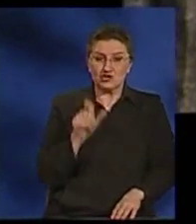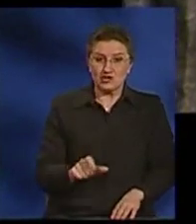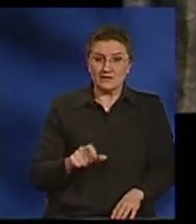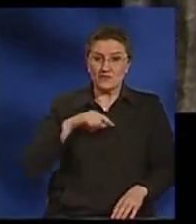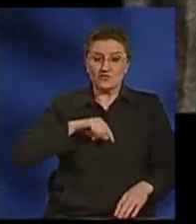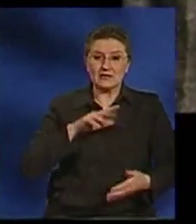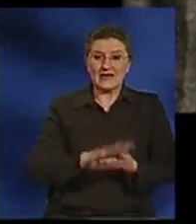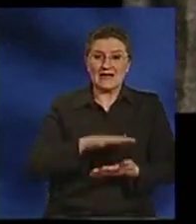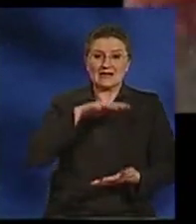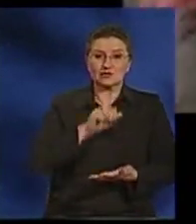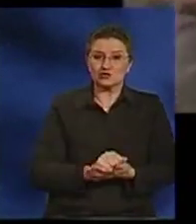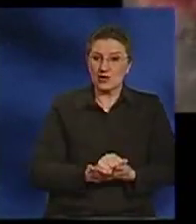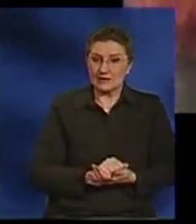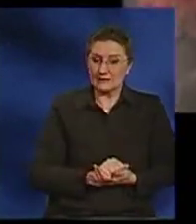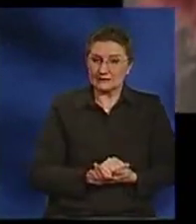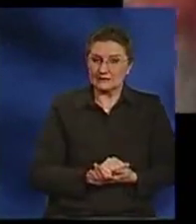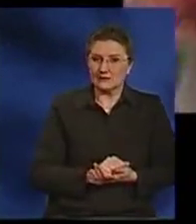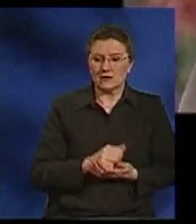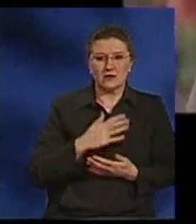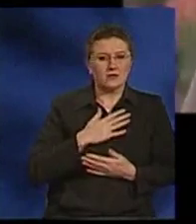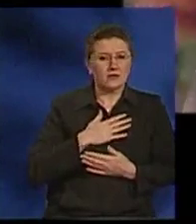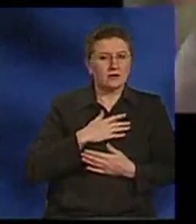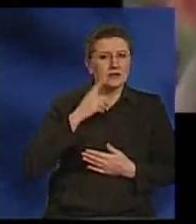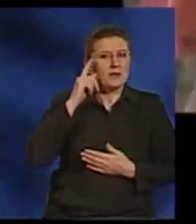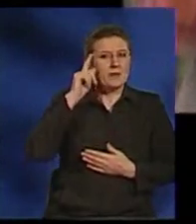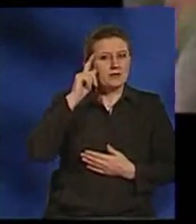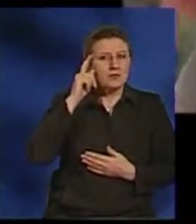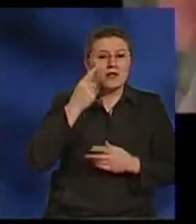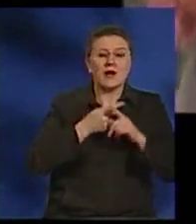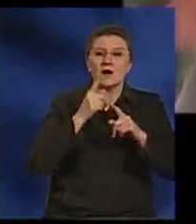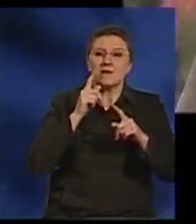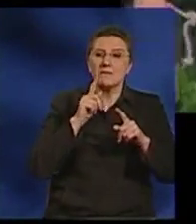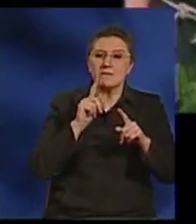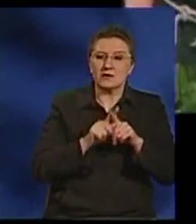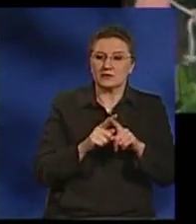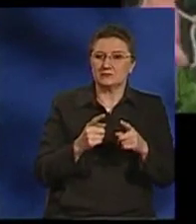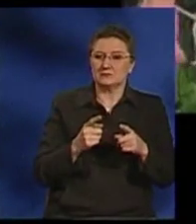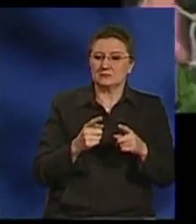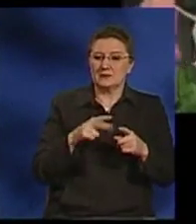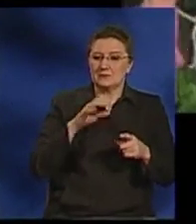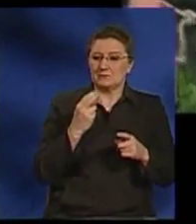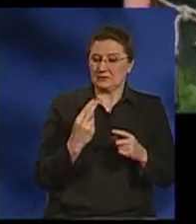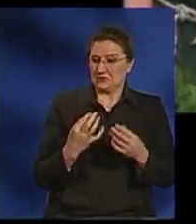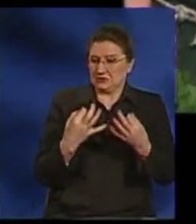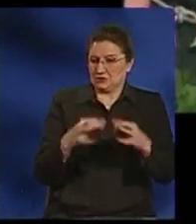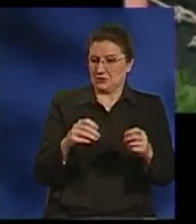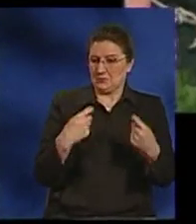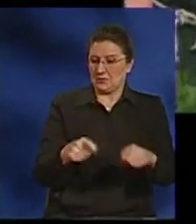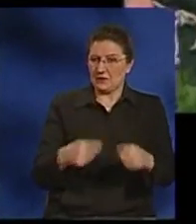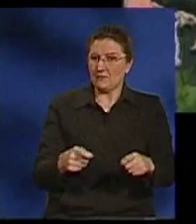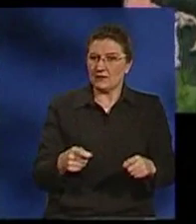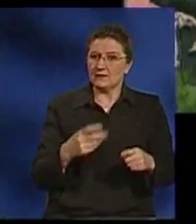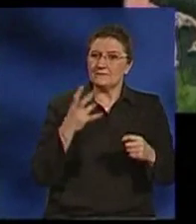разрушается. Ой, я подумал об этом, когда торговец сказал о разрешении магистра питься. Неужели?